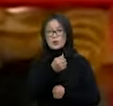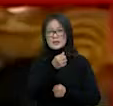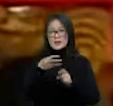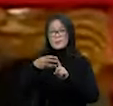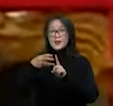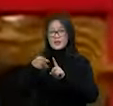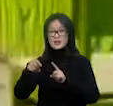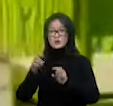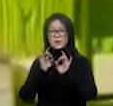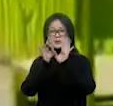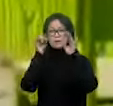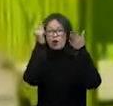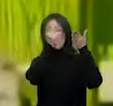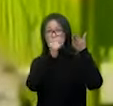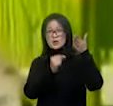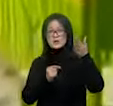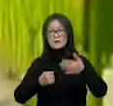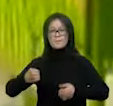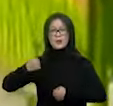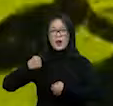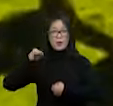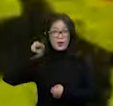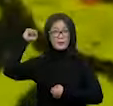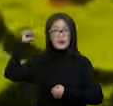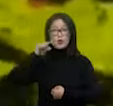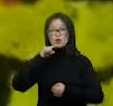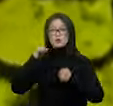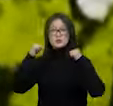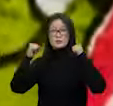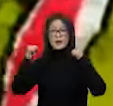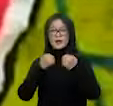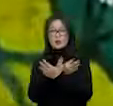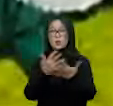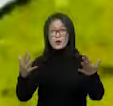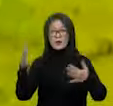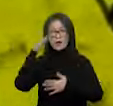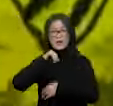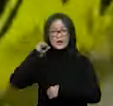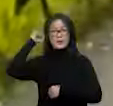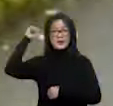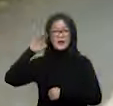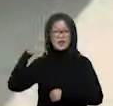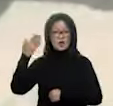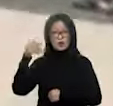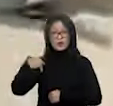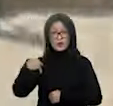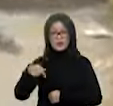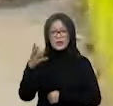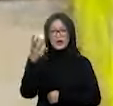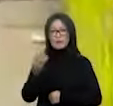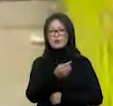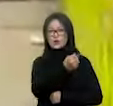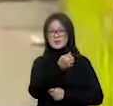lukisan diantaranya pahlawan kemerdekaan untuk menyemangati warga di hari kemerdekaan Tahun 2022 Kampung Ranca Bali yang